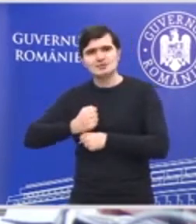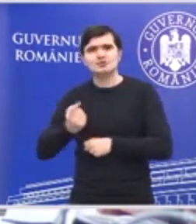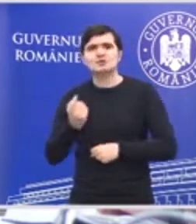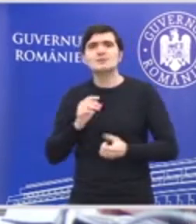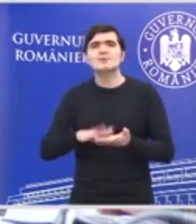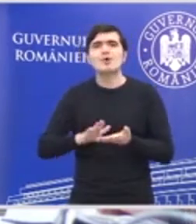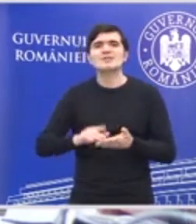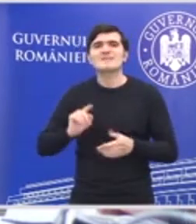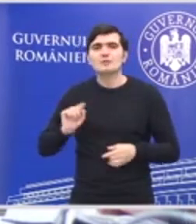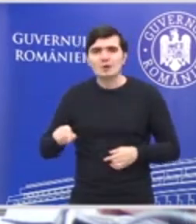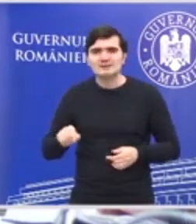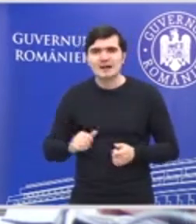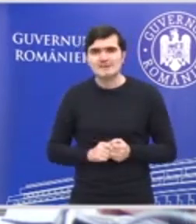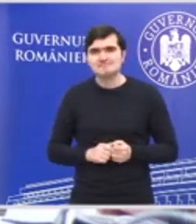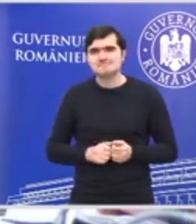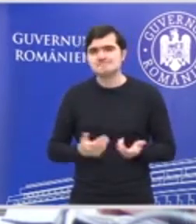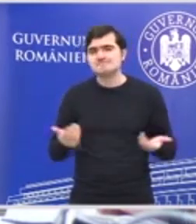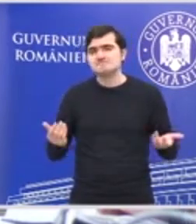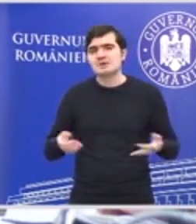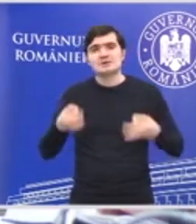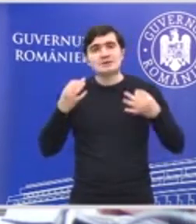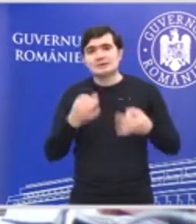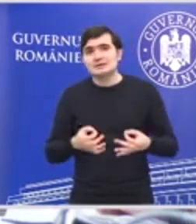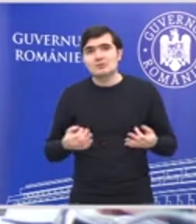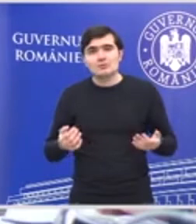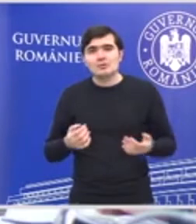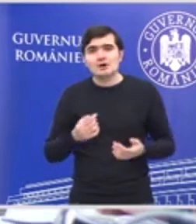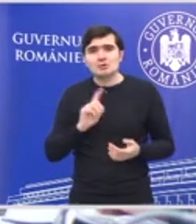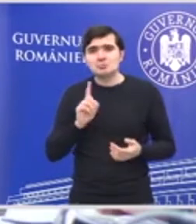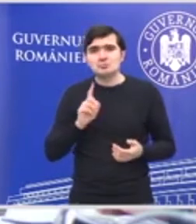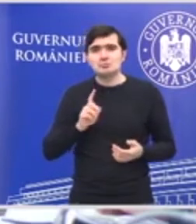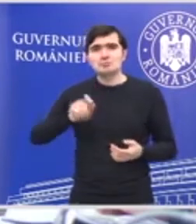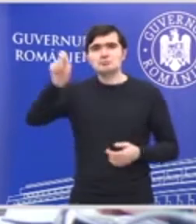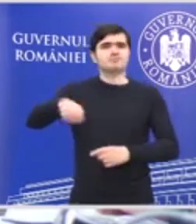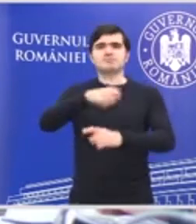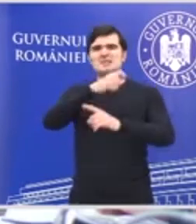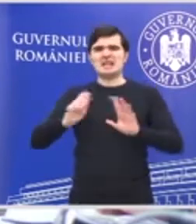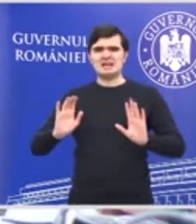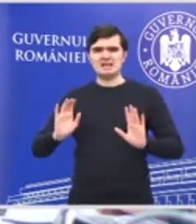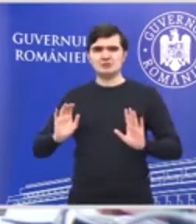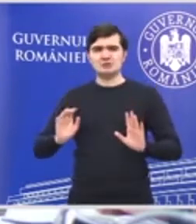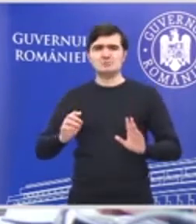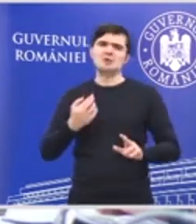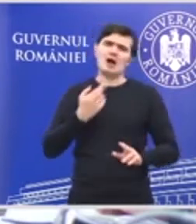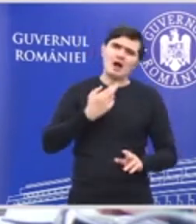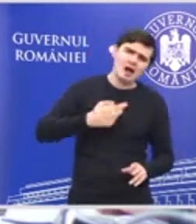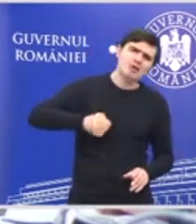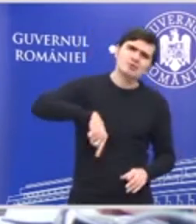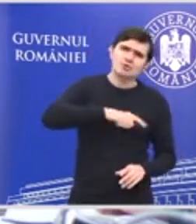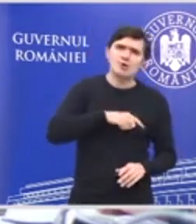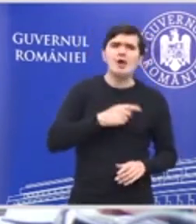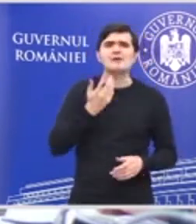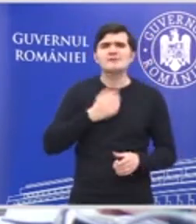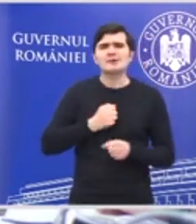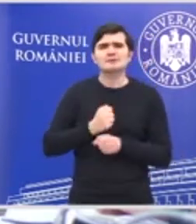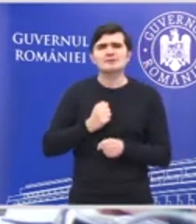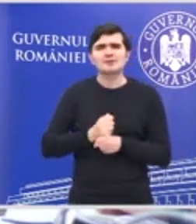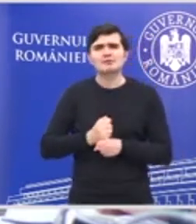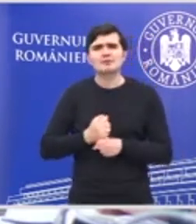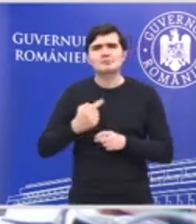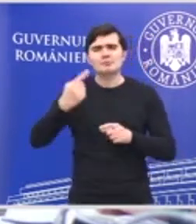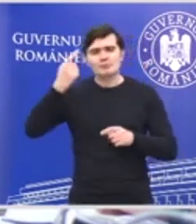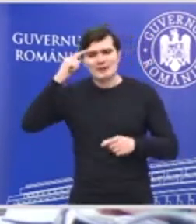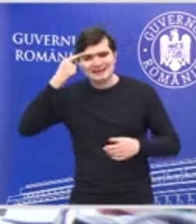motiv, sigur că nu interzicem, dar noi încercăm să facem o gândire în